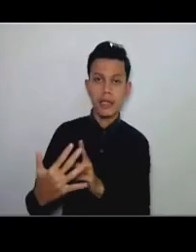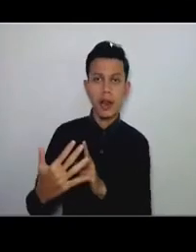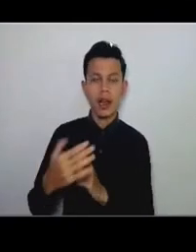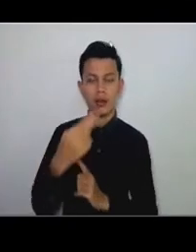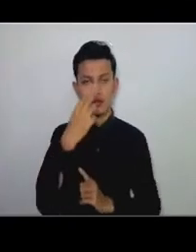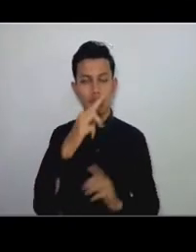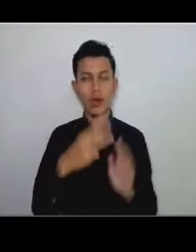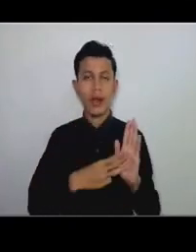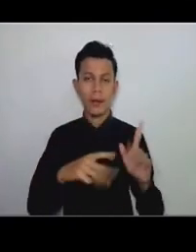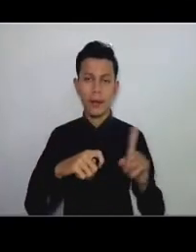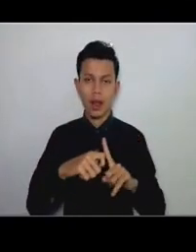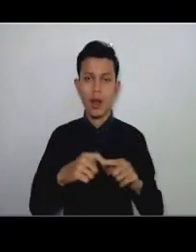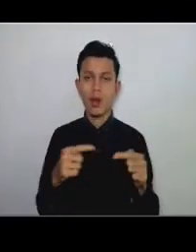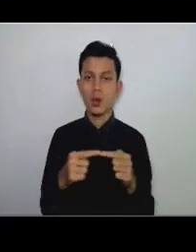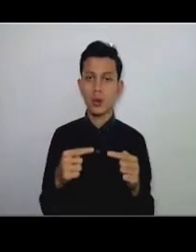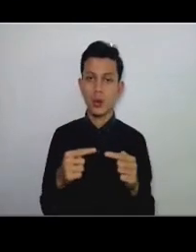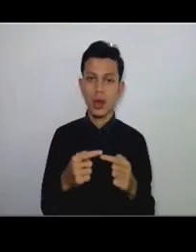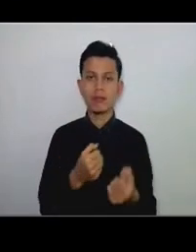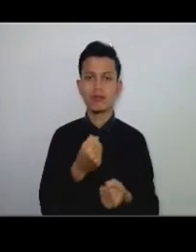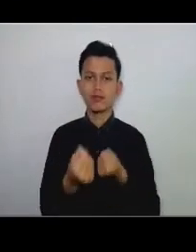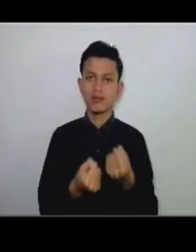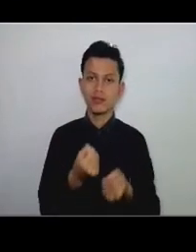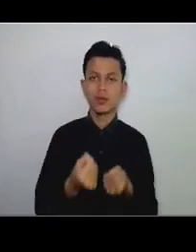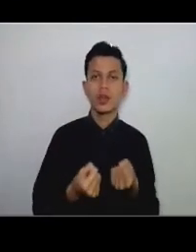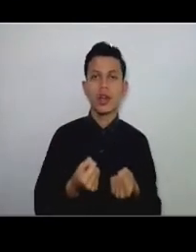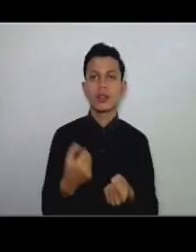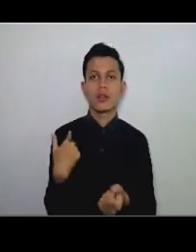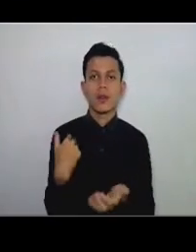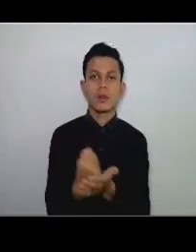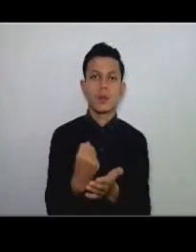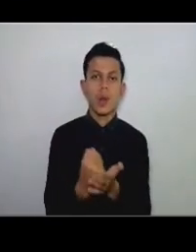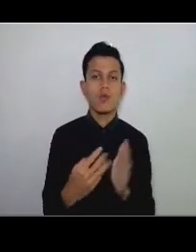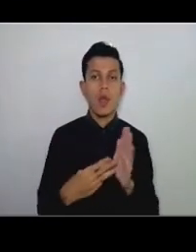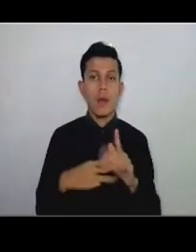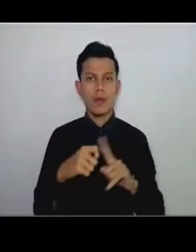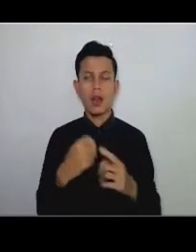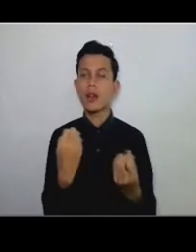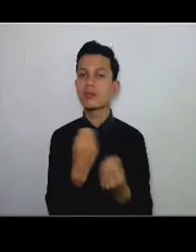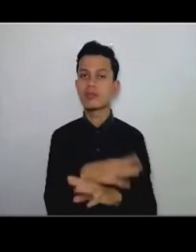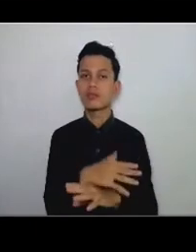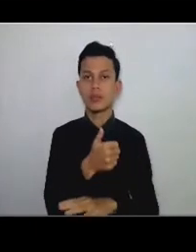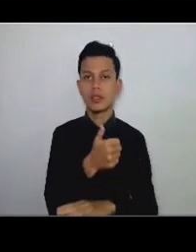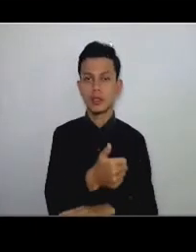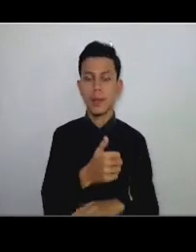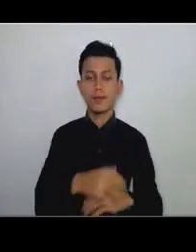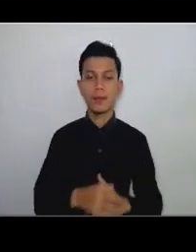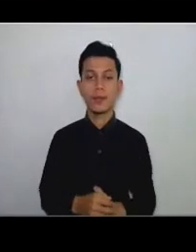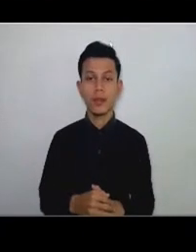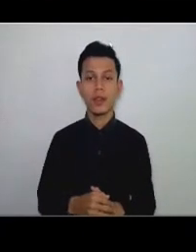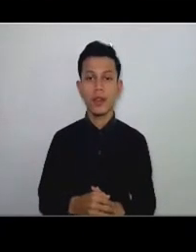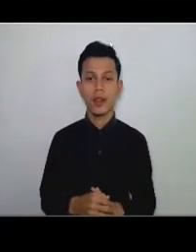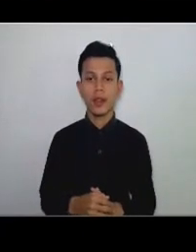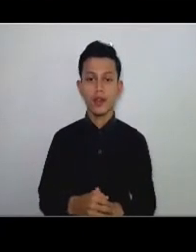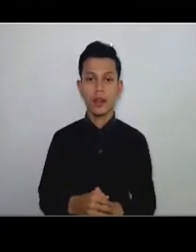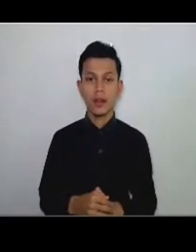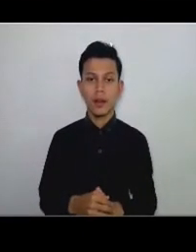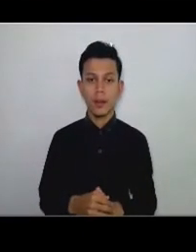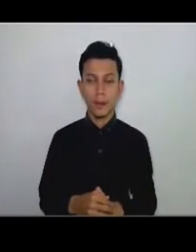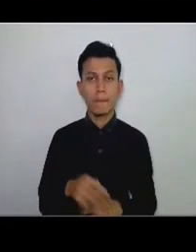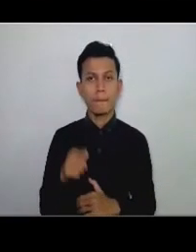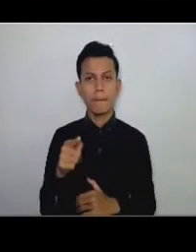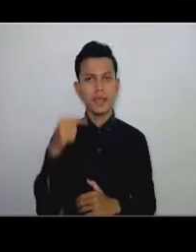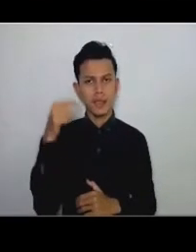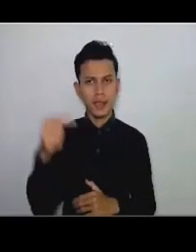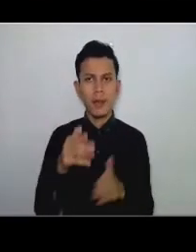melaksanakan kewenangan konstitusionalnya secara efektif kepentingan demikian ada atau dimiliki oleh setiap